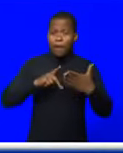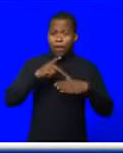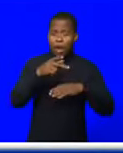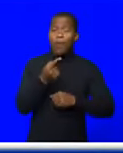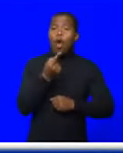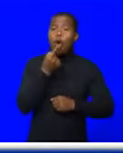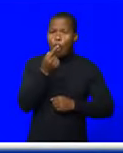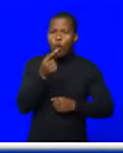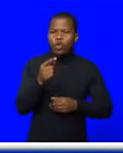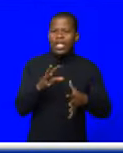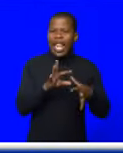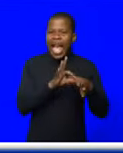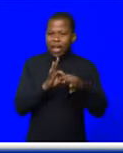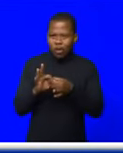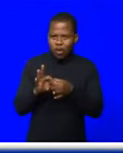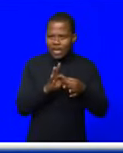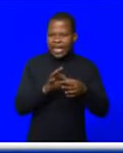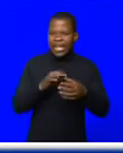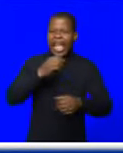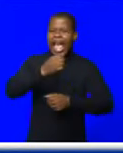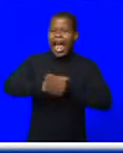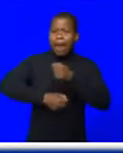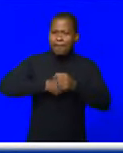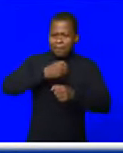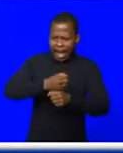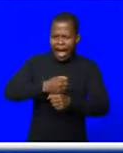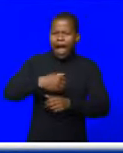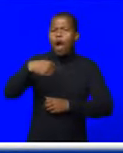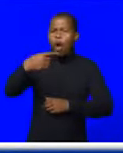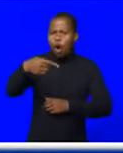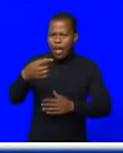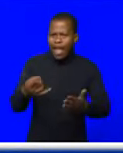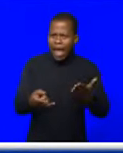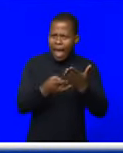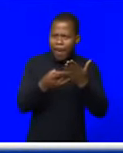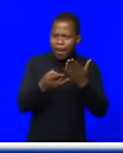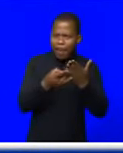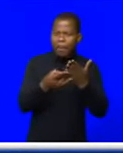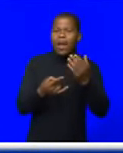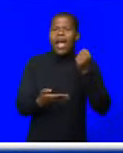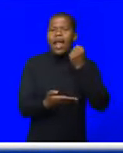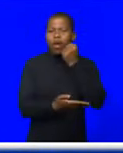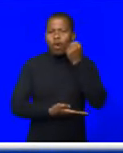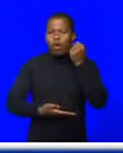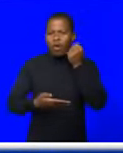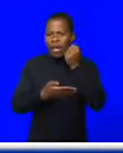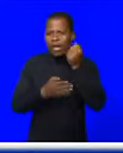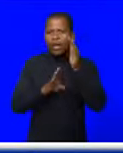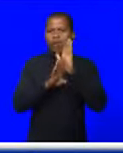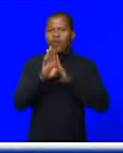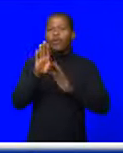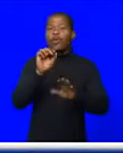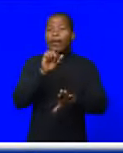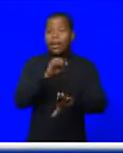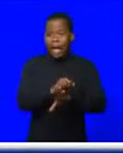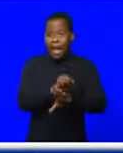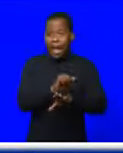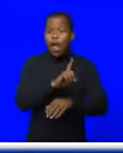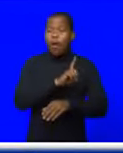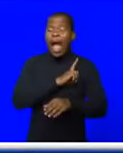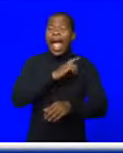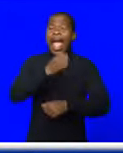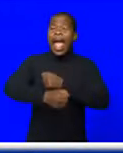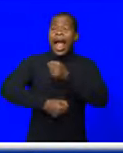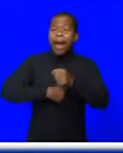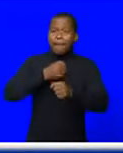lenhlangano siyakwenda kuba ngumgomo wayo ukufaka isandla ekuthuthukiseni umango wakadvokolwako njengoba njalo